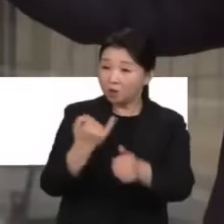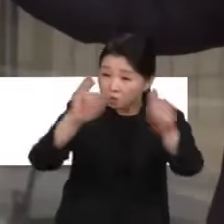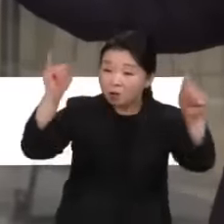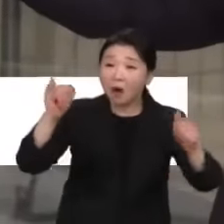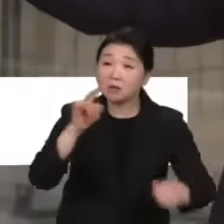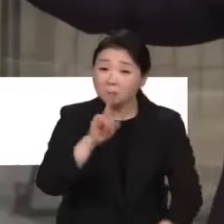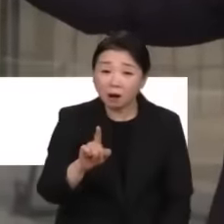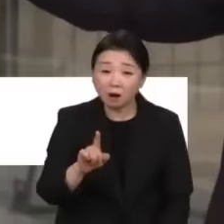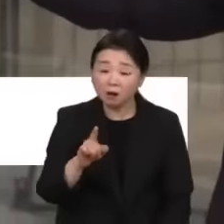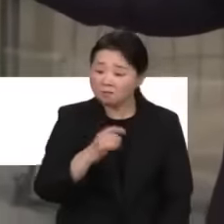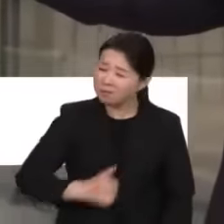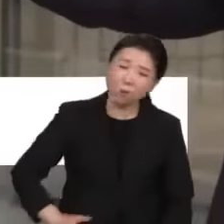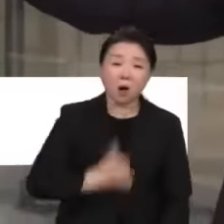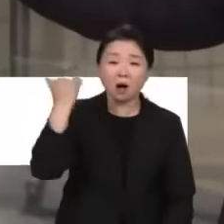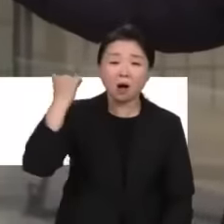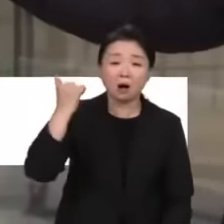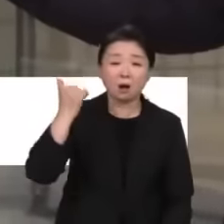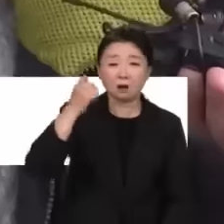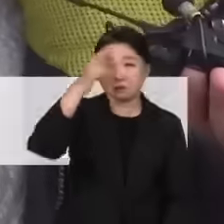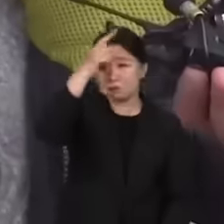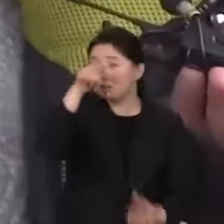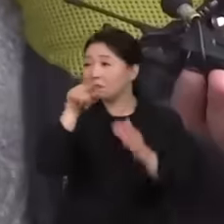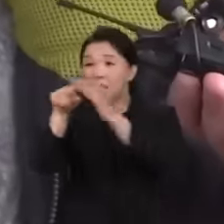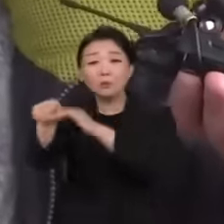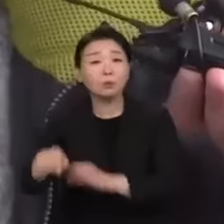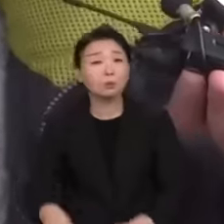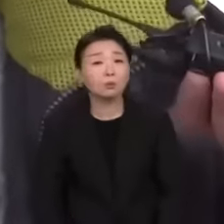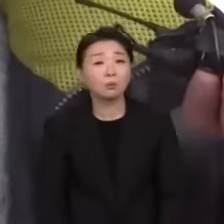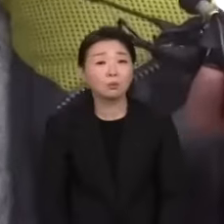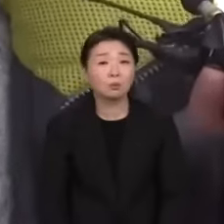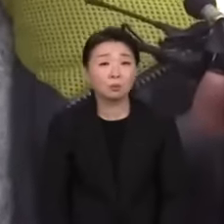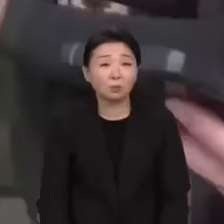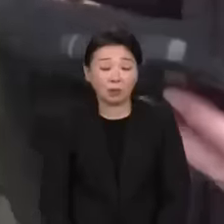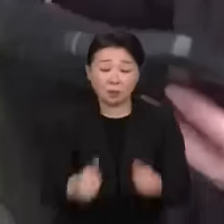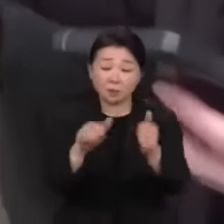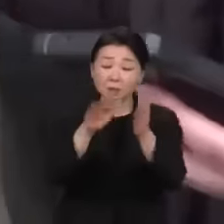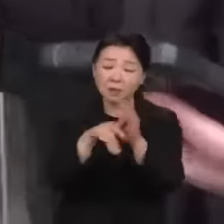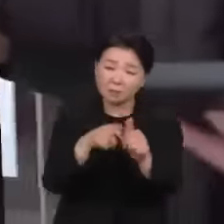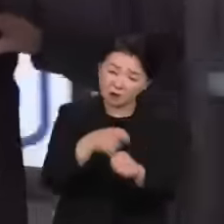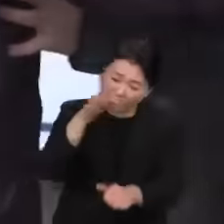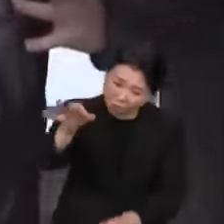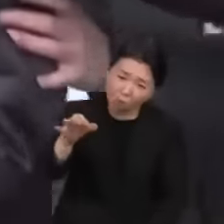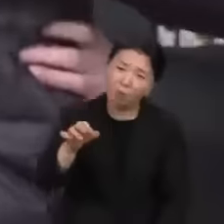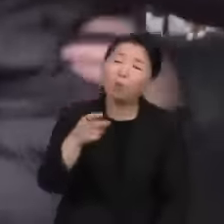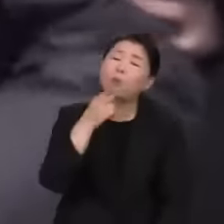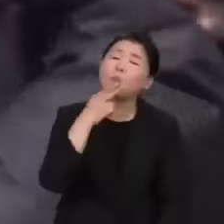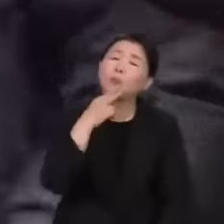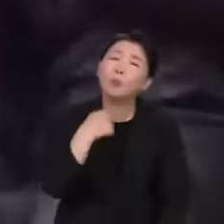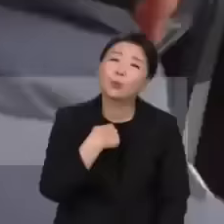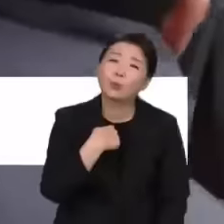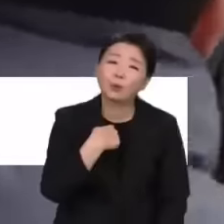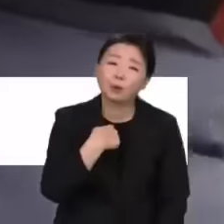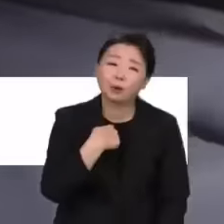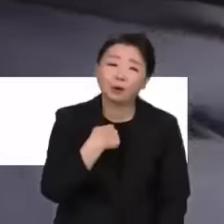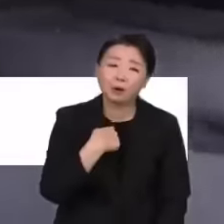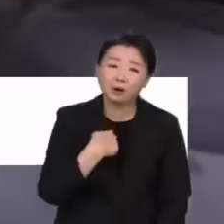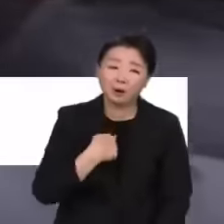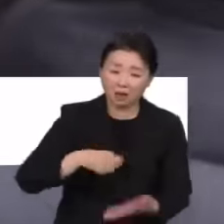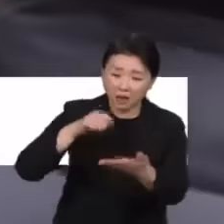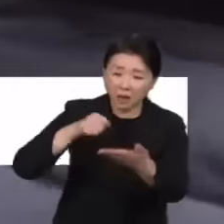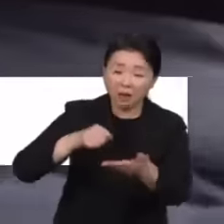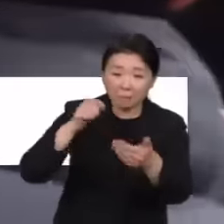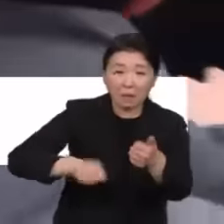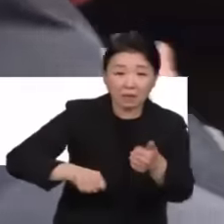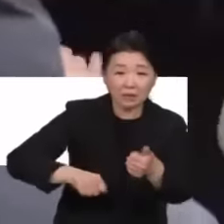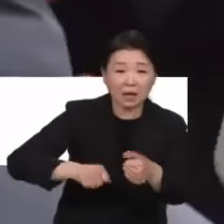나서 조소에 들어간 거예요. 재판에선 벌금 낼 돈도 없다고도 했습니다. 판사 잘 만나면 150, 잘못